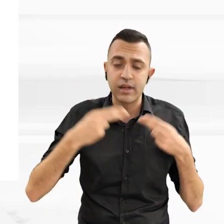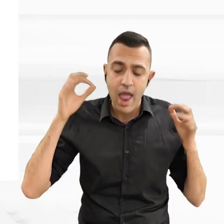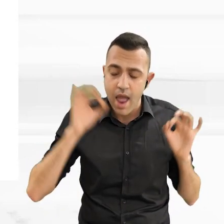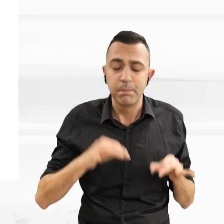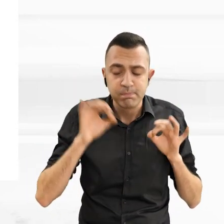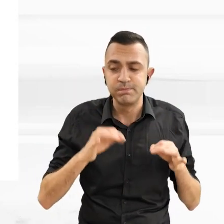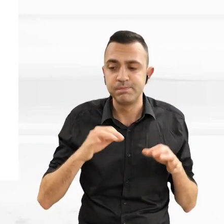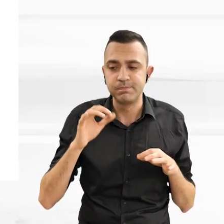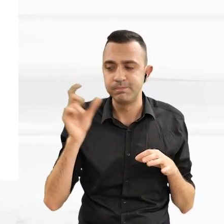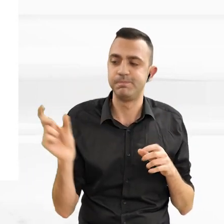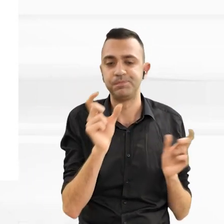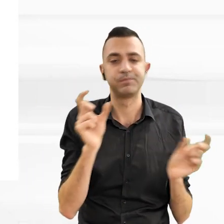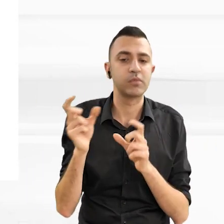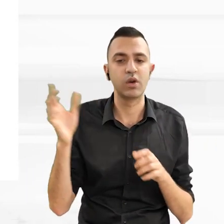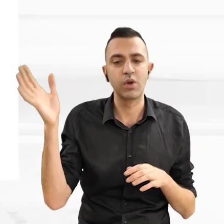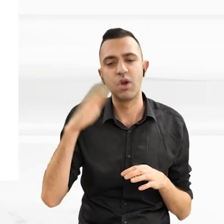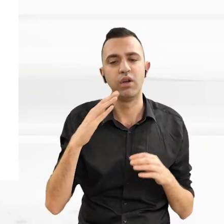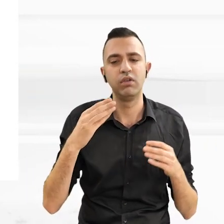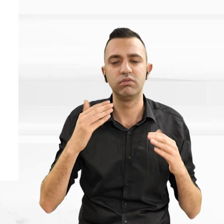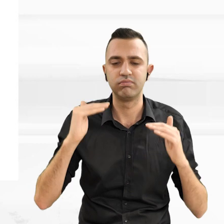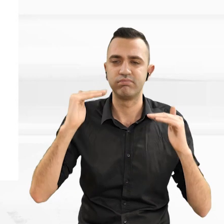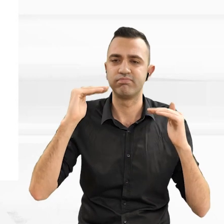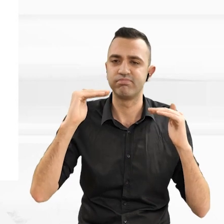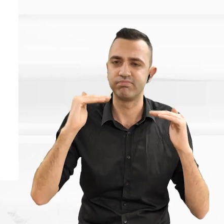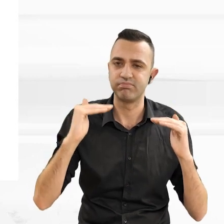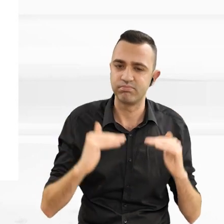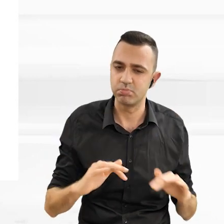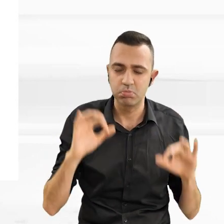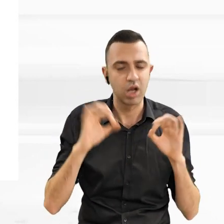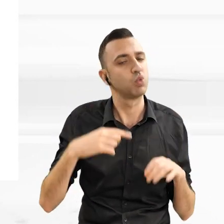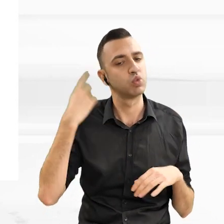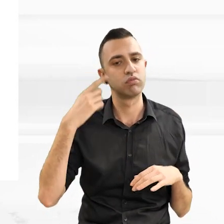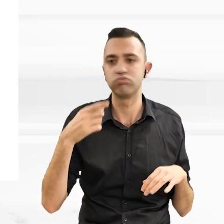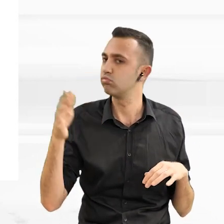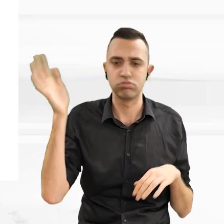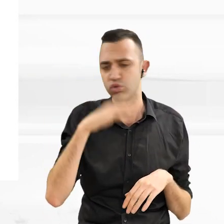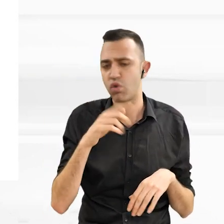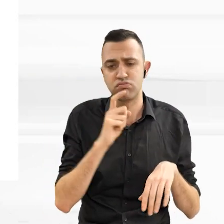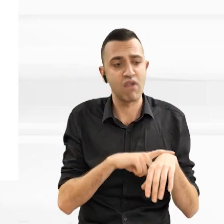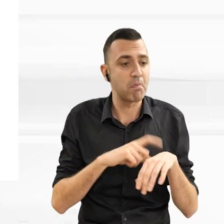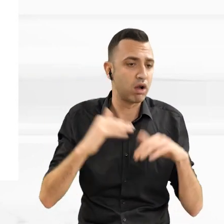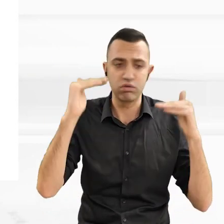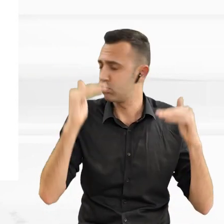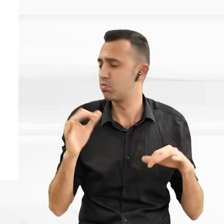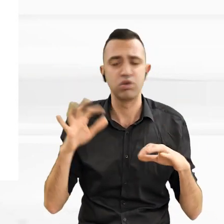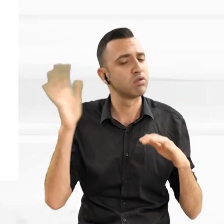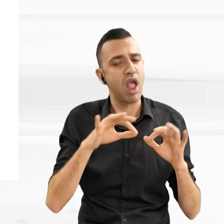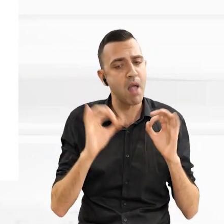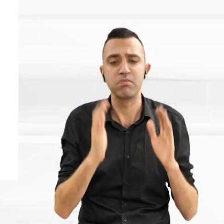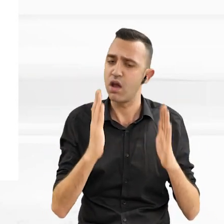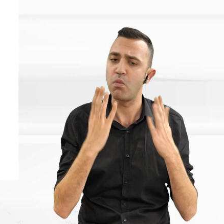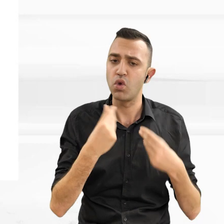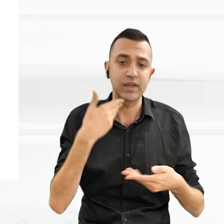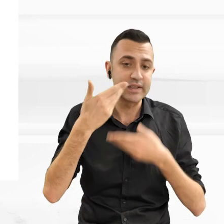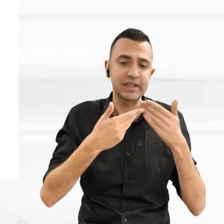başvurduğumuz kavramların zamanı simitle eştiğini düşünürüz Hayır bu kavramların zamanda silikleşti ne dahil herhangi bir anlatım yok